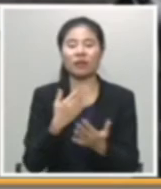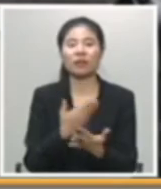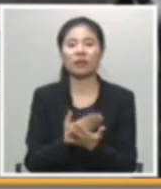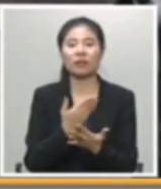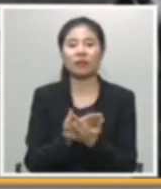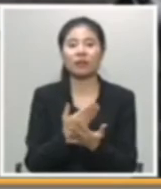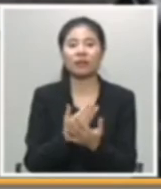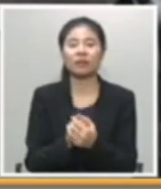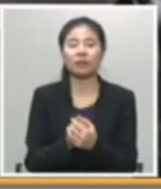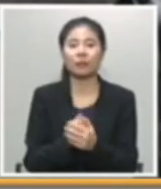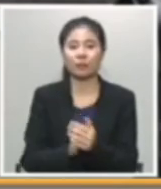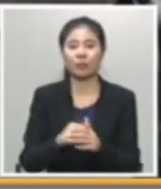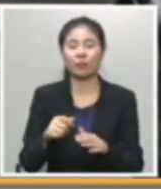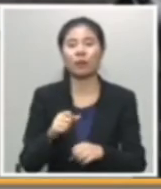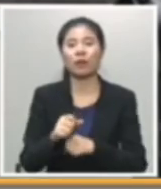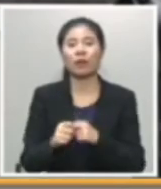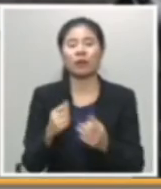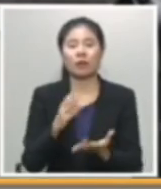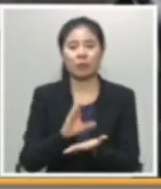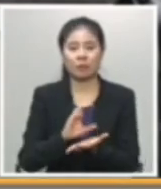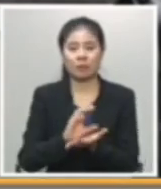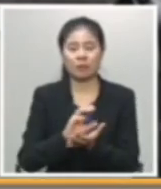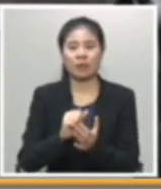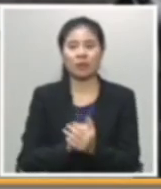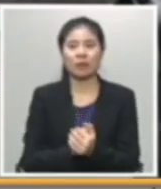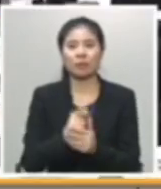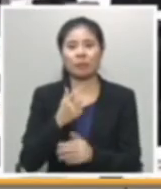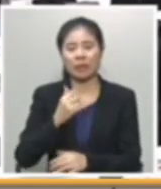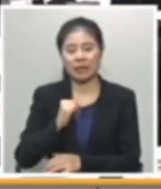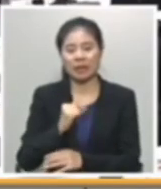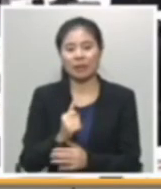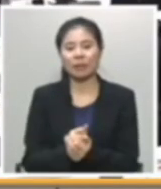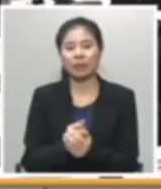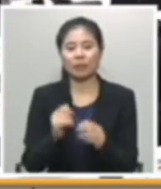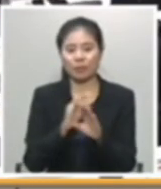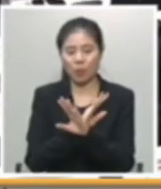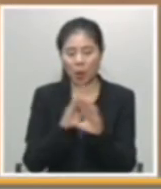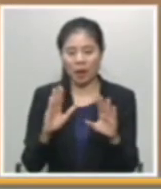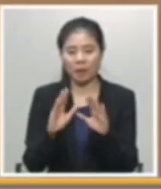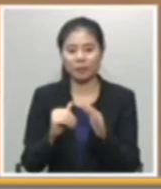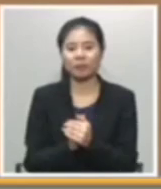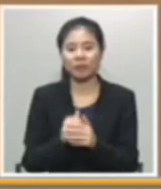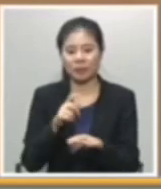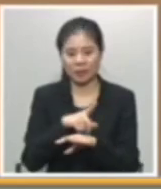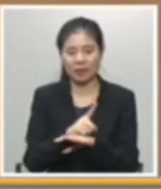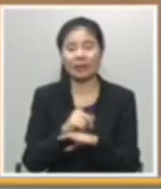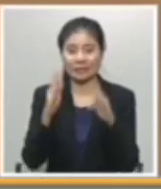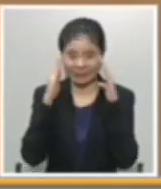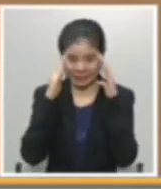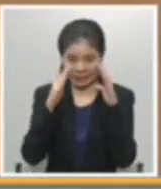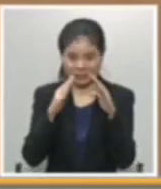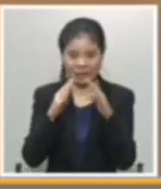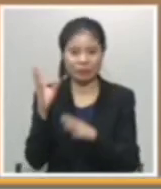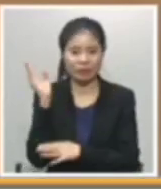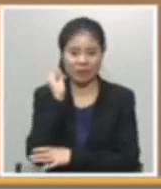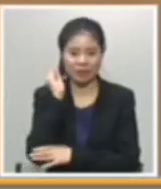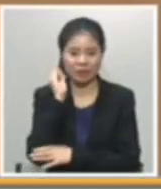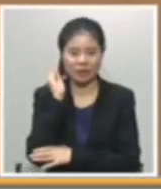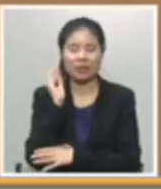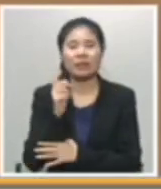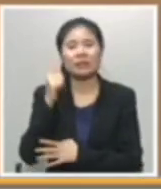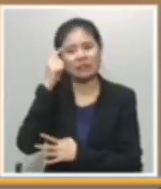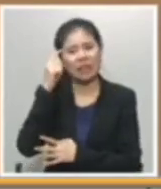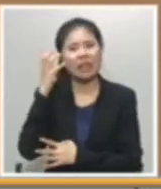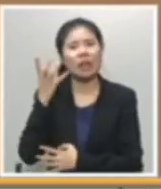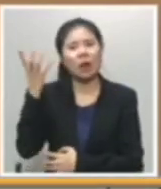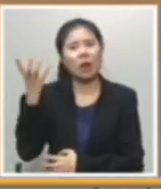ทนฟังนิดนึงนะฮะจะได้ความรู้ครับขอบพระคุณครับ ประธานฟังอยู่แล้วครับตั้งใจฟังด้วยนะครับไม่ใช่ฟังแบบใจลอย